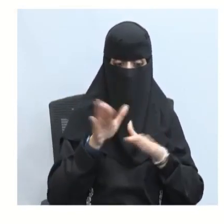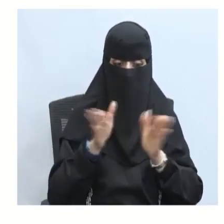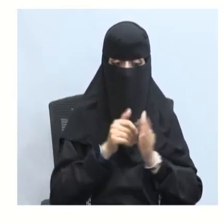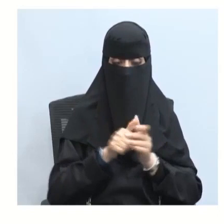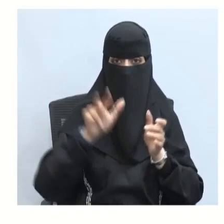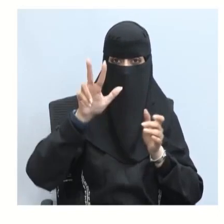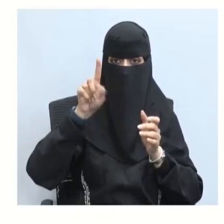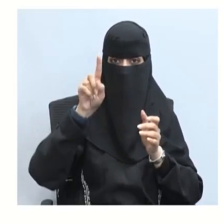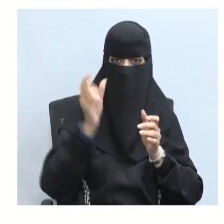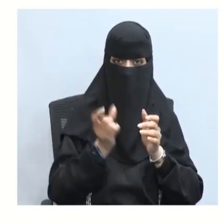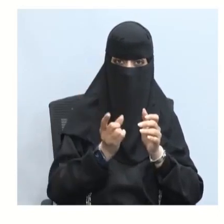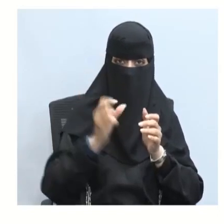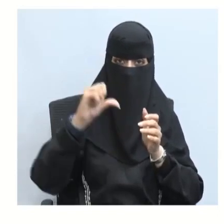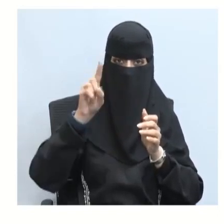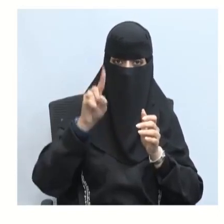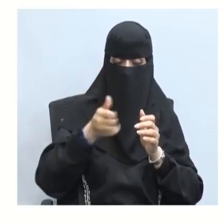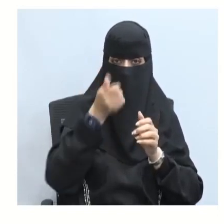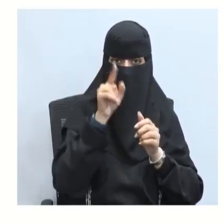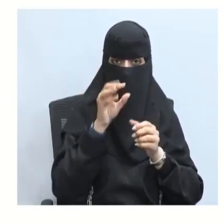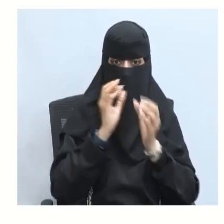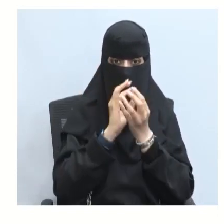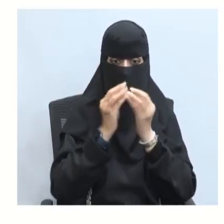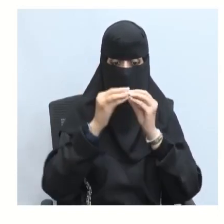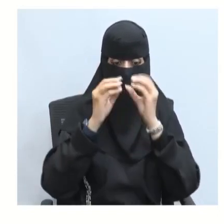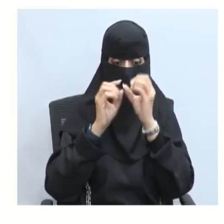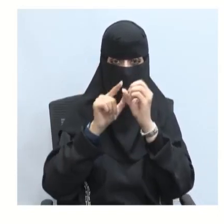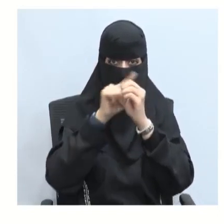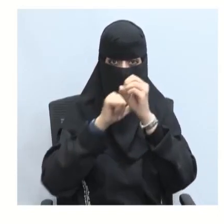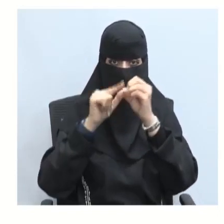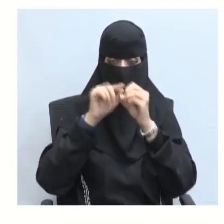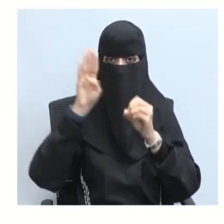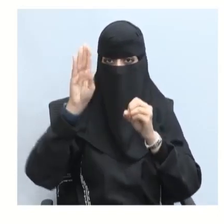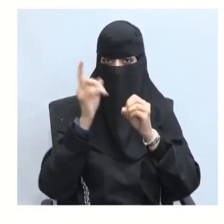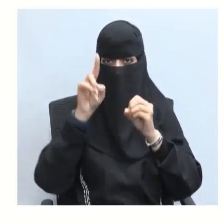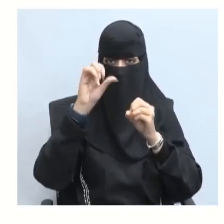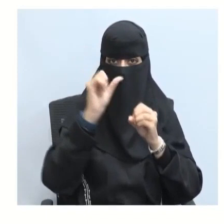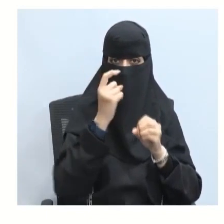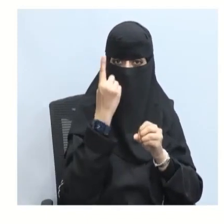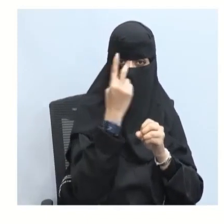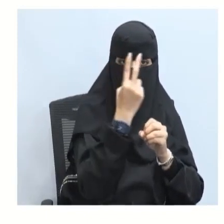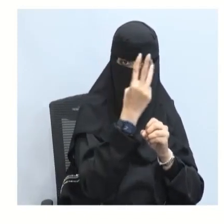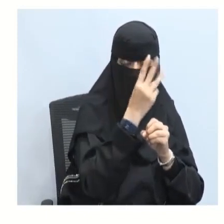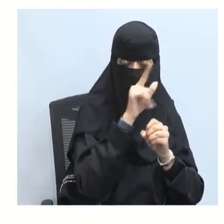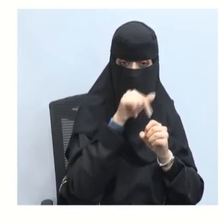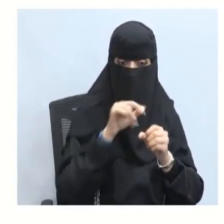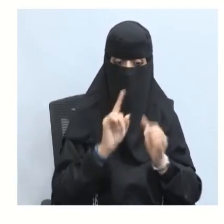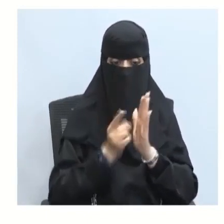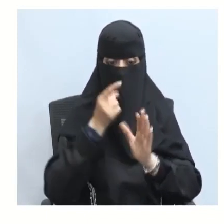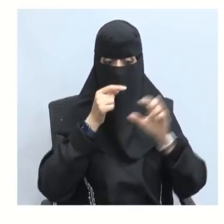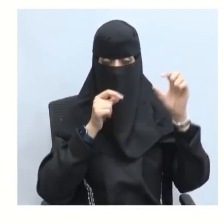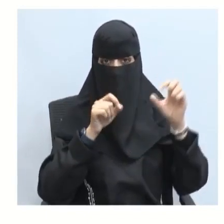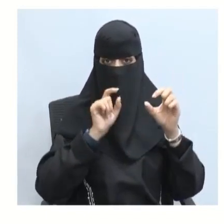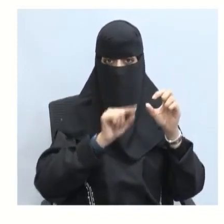البروبان لاحظ معي البروبان كربون واحد اثان ثلاثه الكربون الاول مرتبط بثلاث